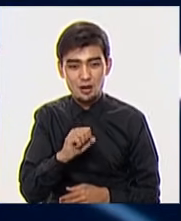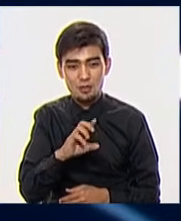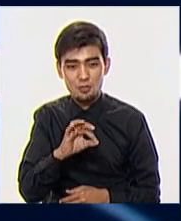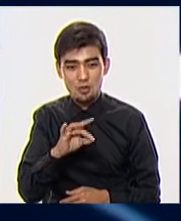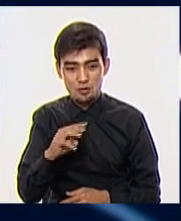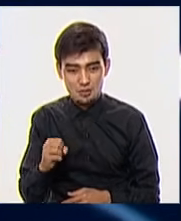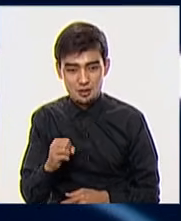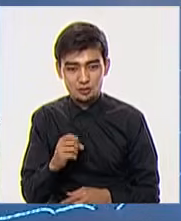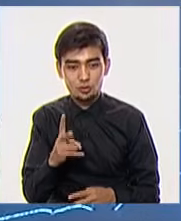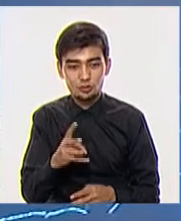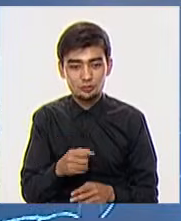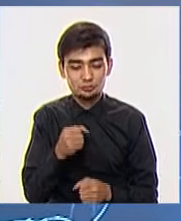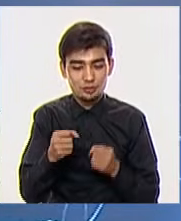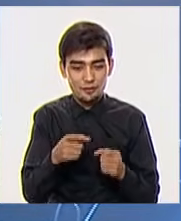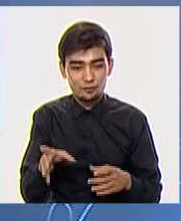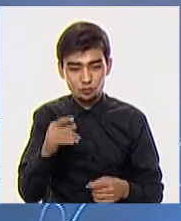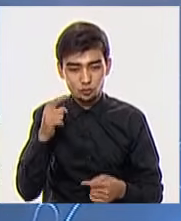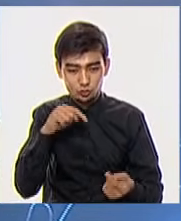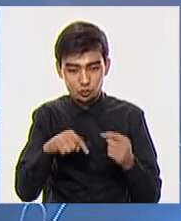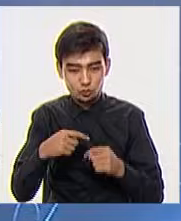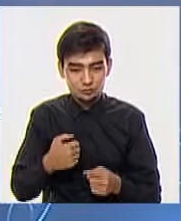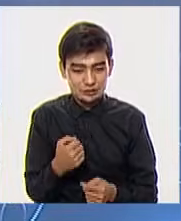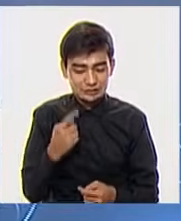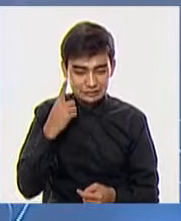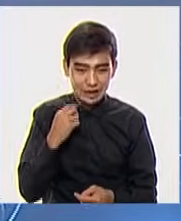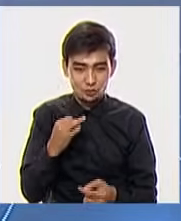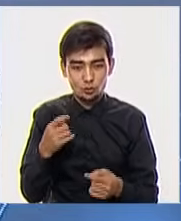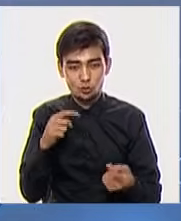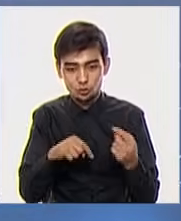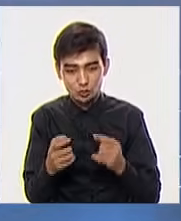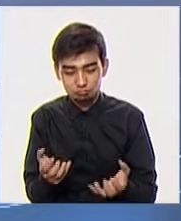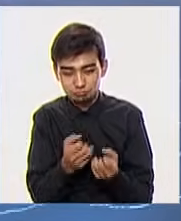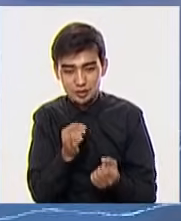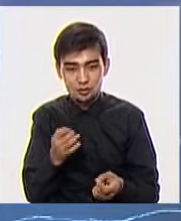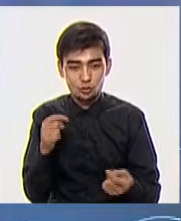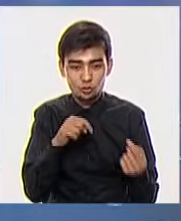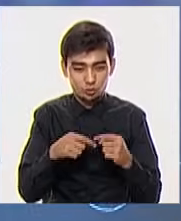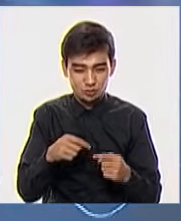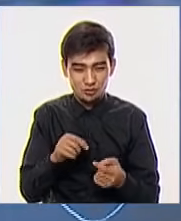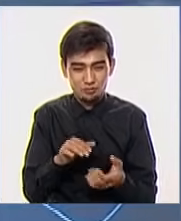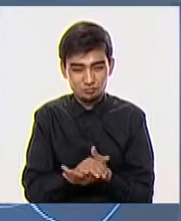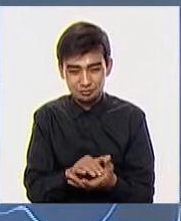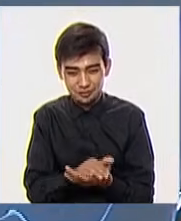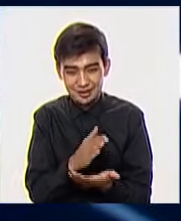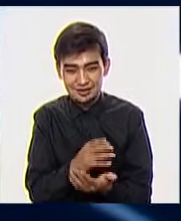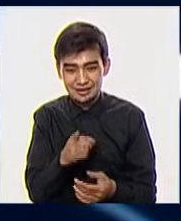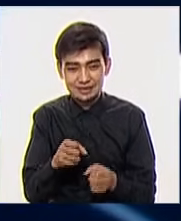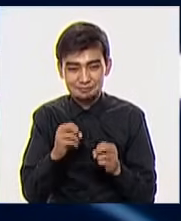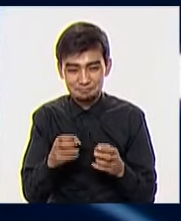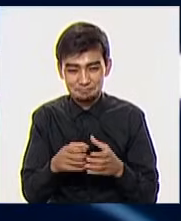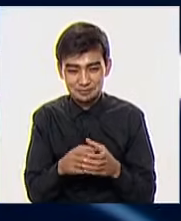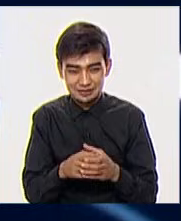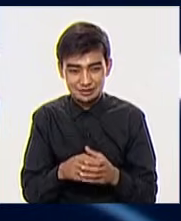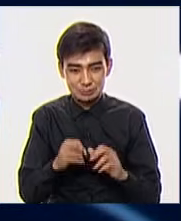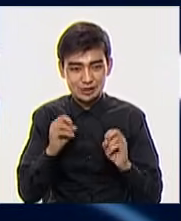бірін бірін жақсы таниды, олар бірін бірін сенеді, бірін бірін қолдайды, бірін бірін қолпаштайды. Жаңағы мен айтқандай кішкентай корпорация, бұлар белгілі бір